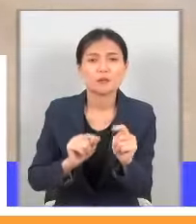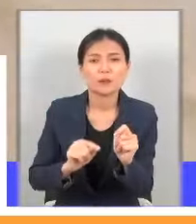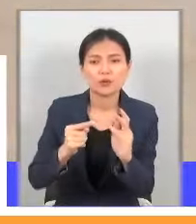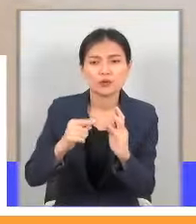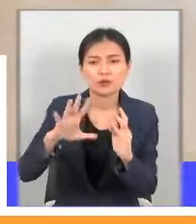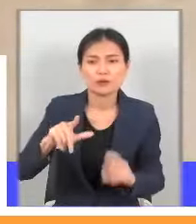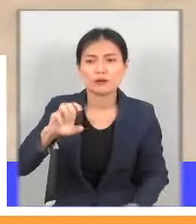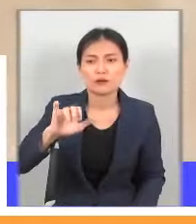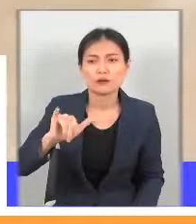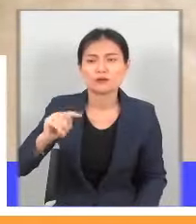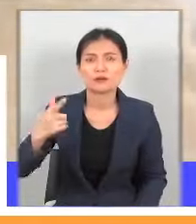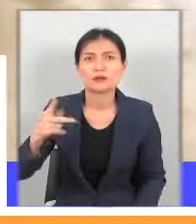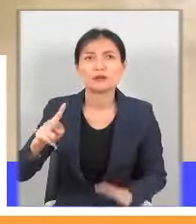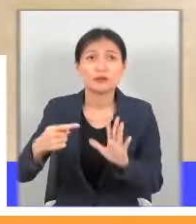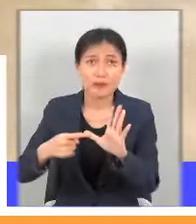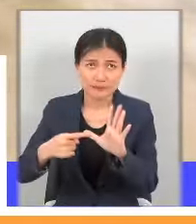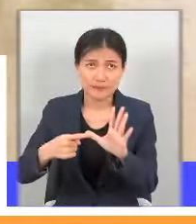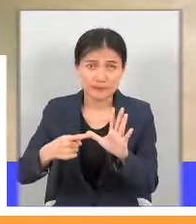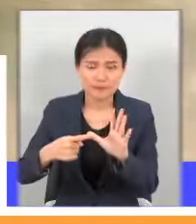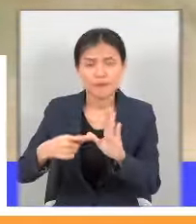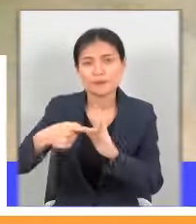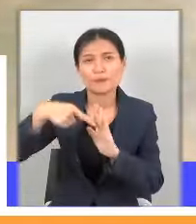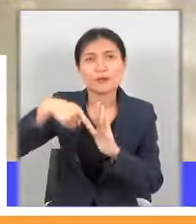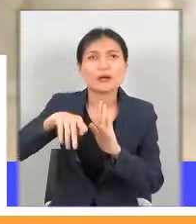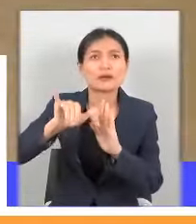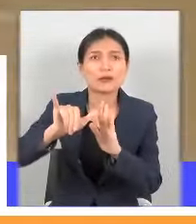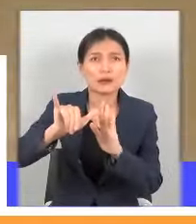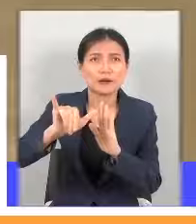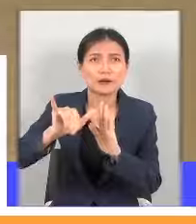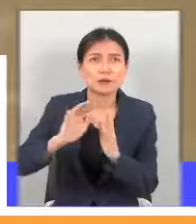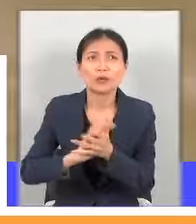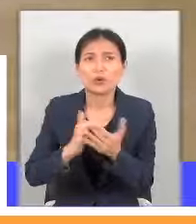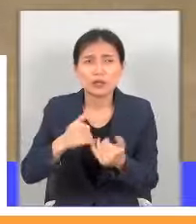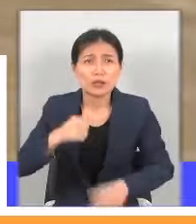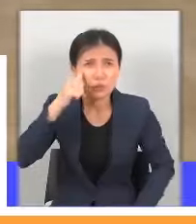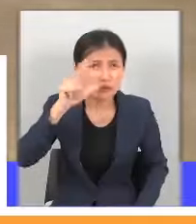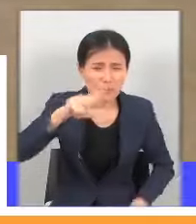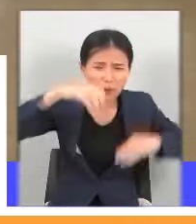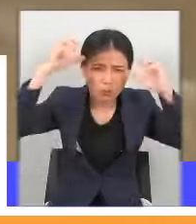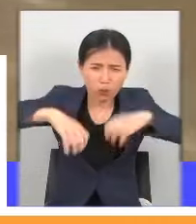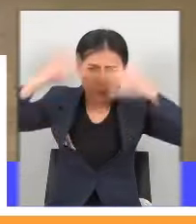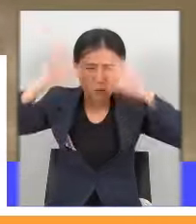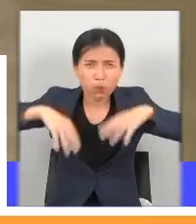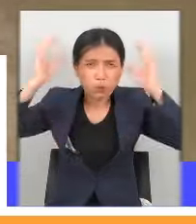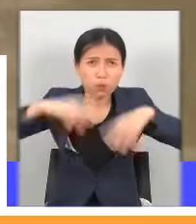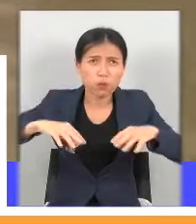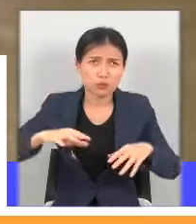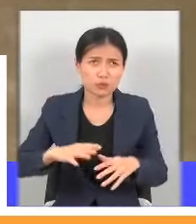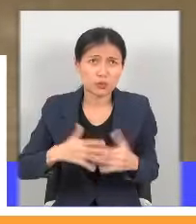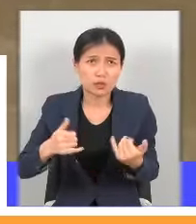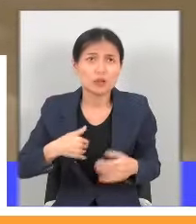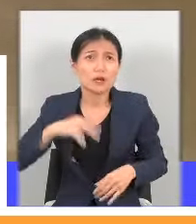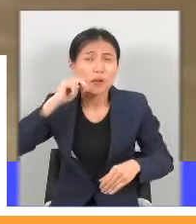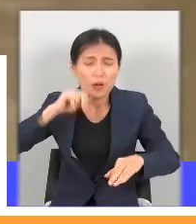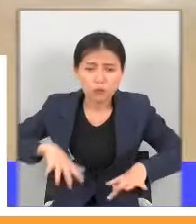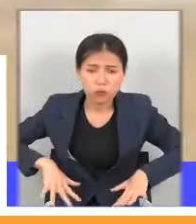กติดต่อกัน3วันแล้วนะครับน้ำทะลักแบบนี้เลยคุณผู้ชมฮะท่วม2หมู่บ้านกำแพงพังอ่ะแ